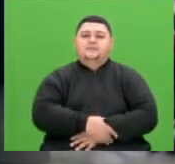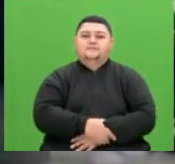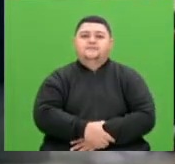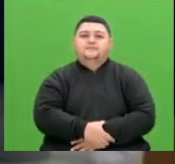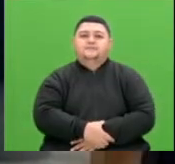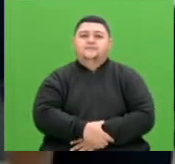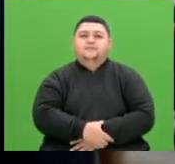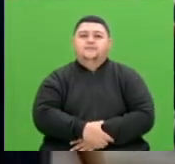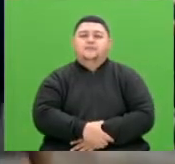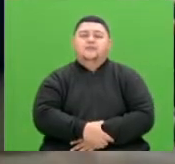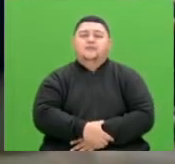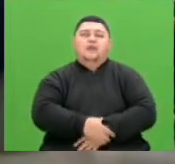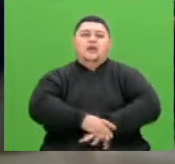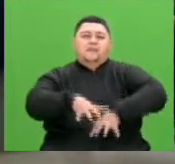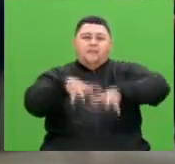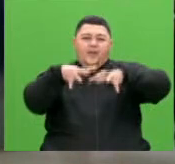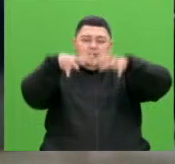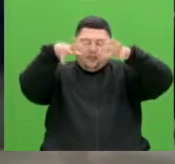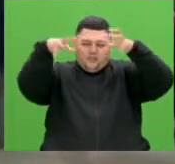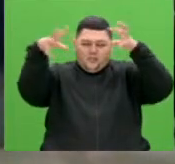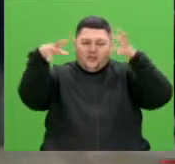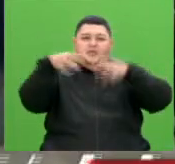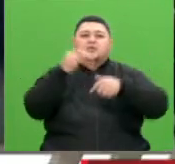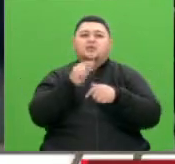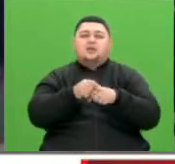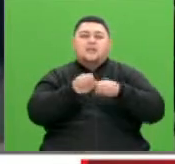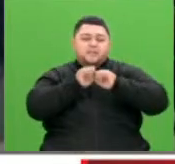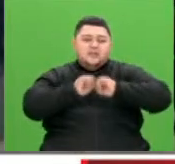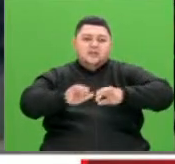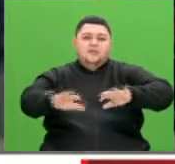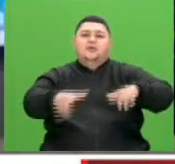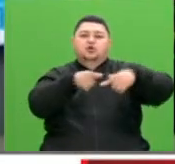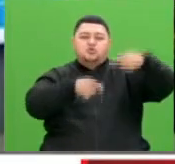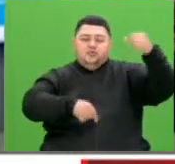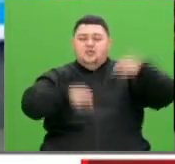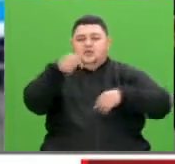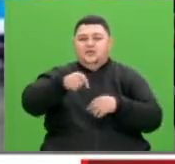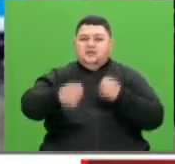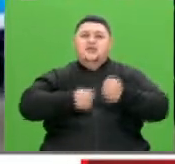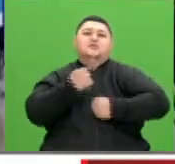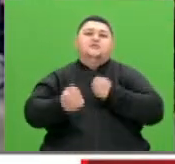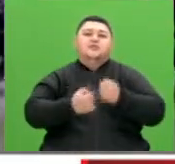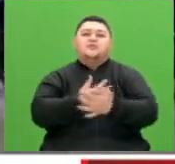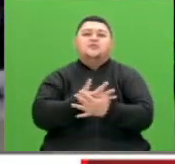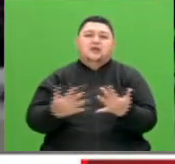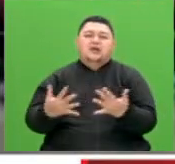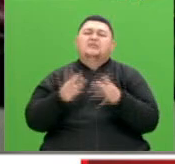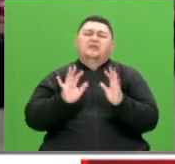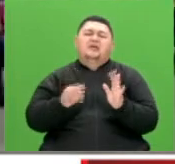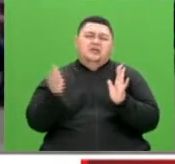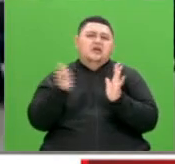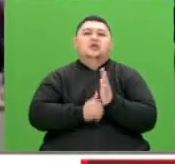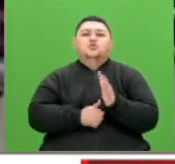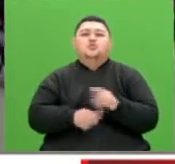Kabut asap dari kebakaran hutan dan lahan menyebar ke sejumlah wilayah di Sumatera Selatan. Aktivitas warga kian terganggu.